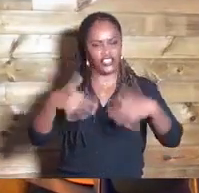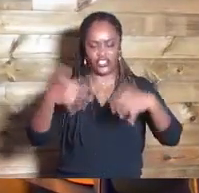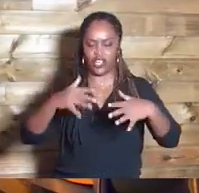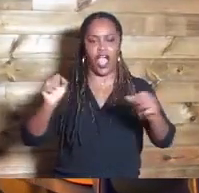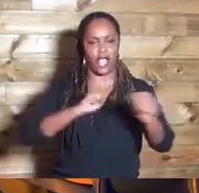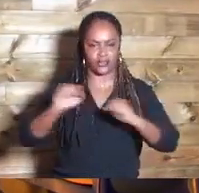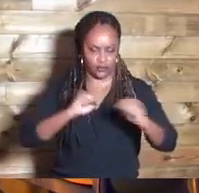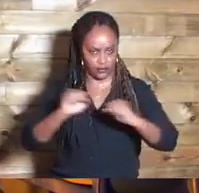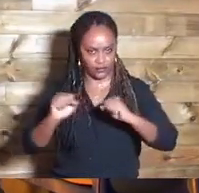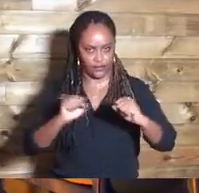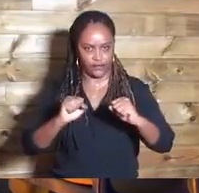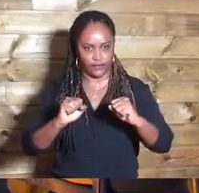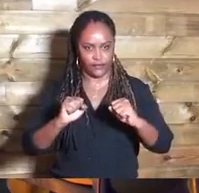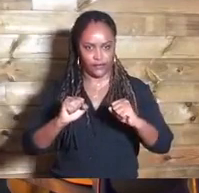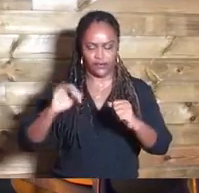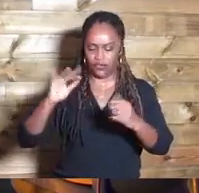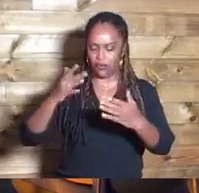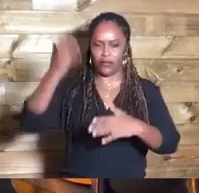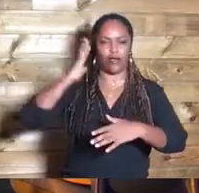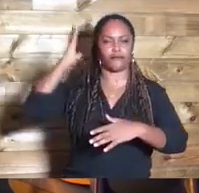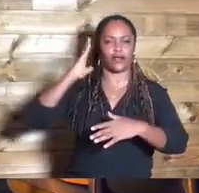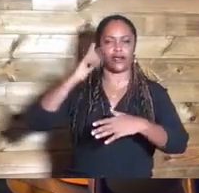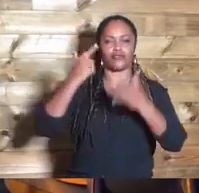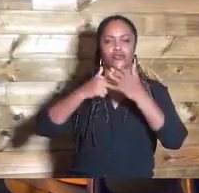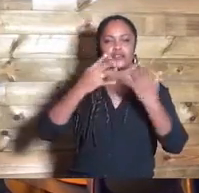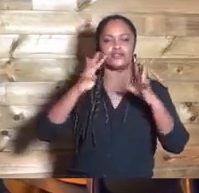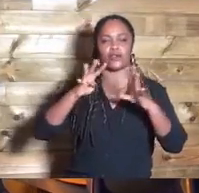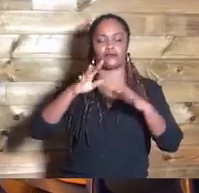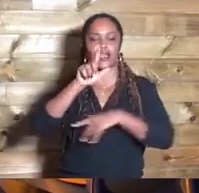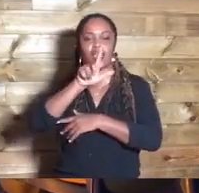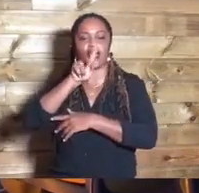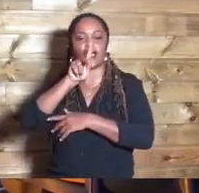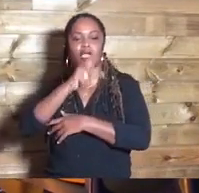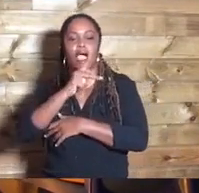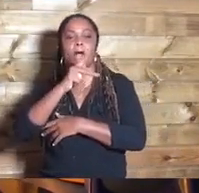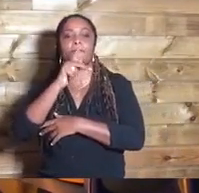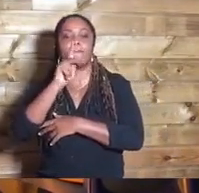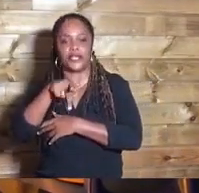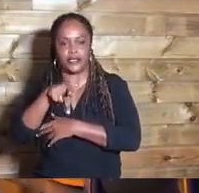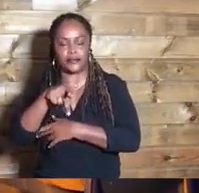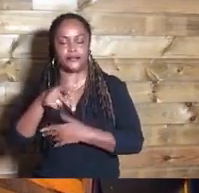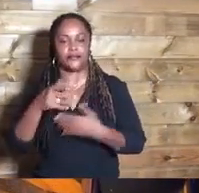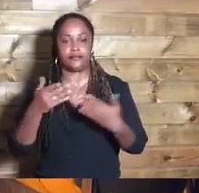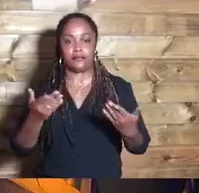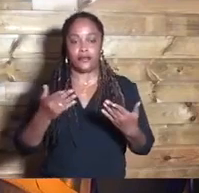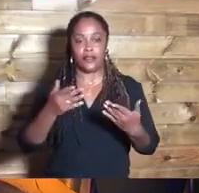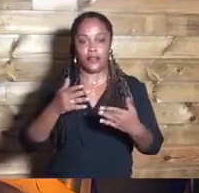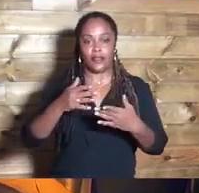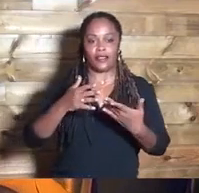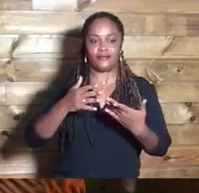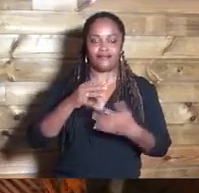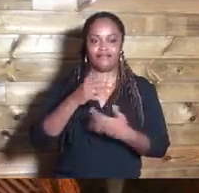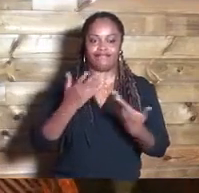secousses sociales du mouvement LKP. Nous avons espéré une traduction politique qui n'est malheureusement jamais